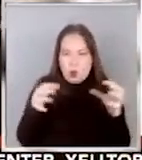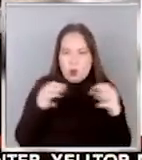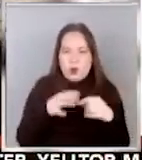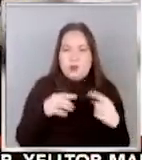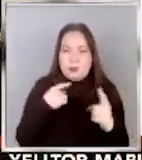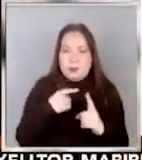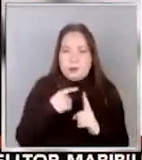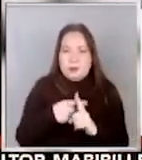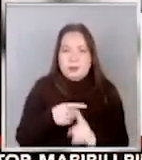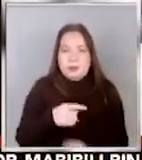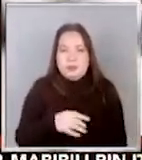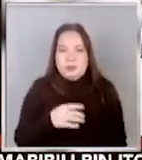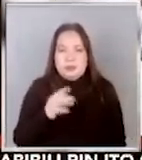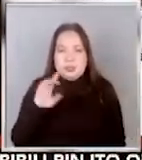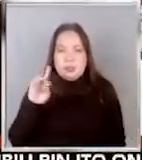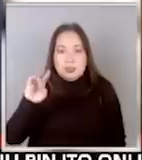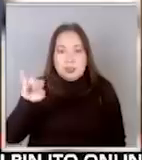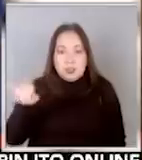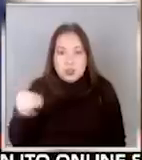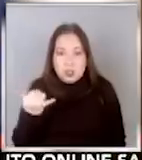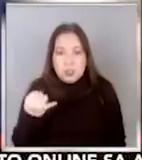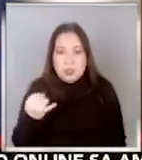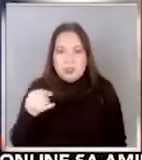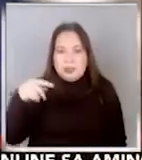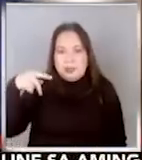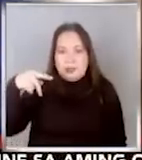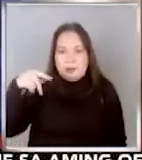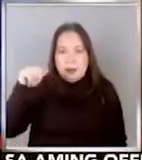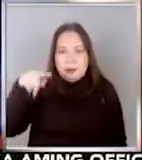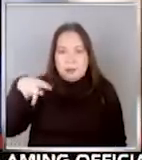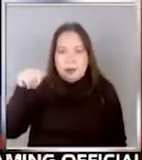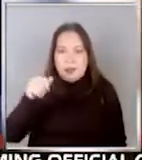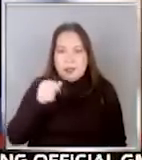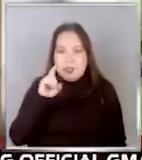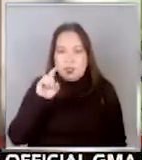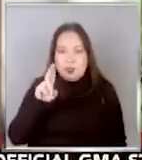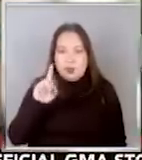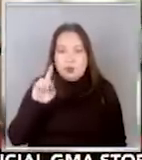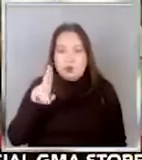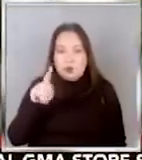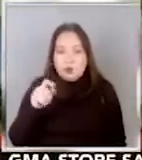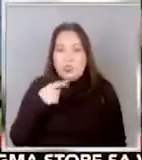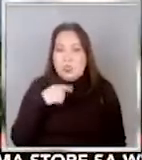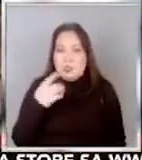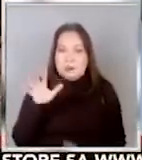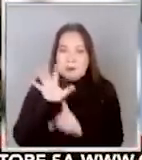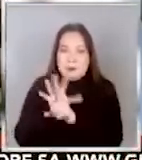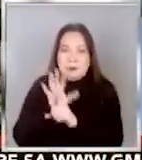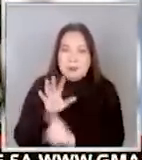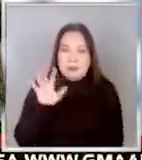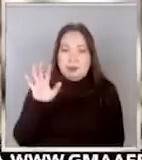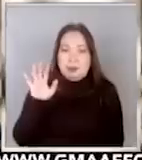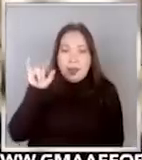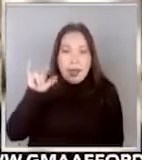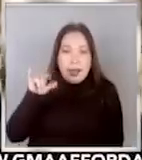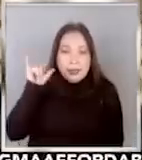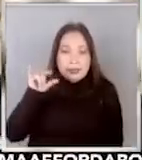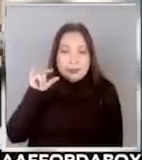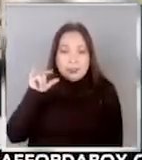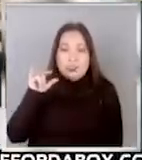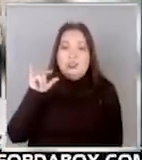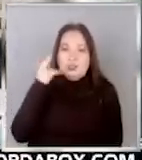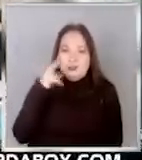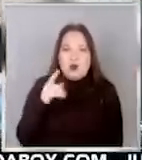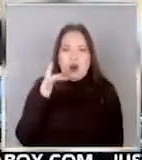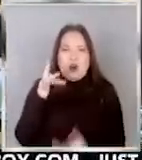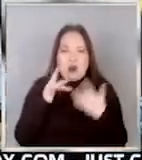para sa Barangay LS97.1. At Most Outstanding Instagram feed naman ang para kay Heart Evangelista. Para sa